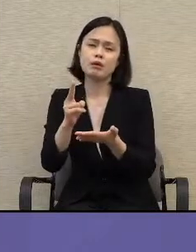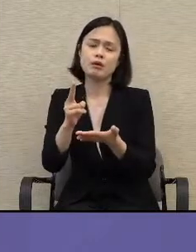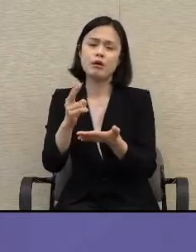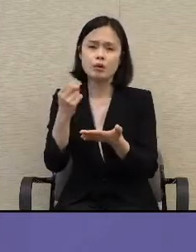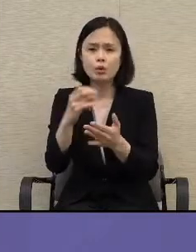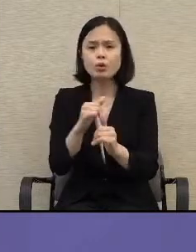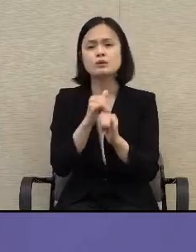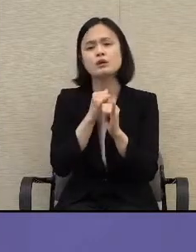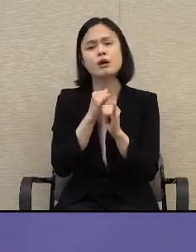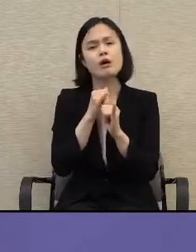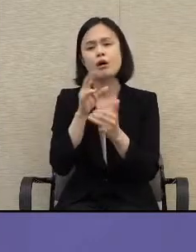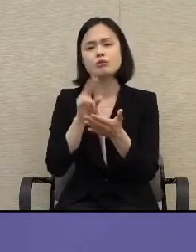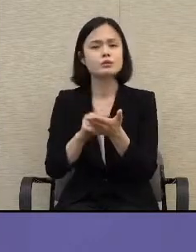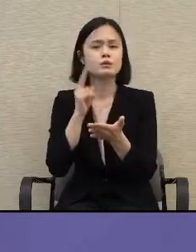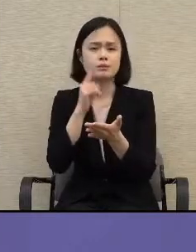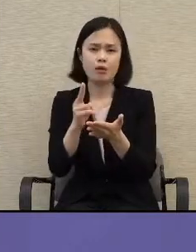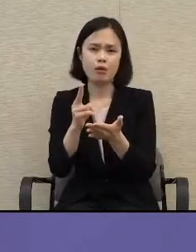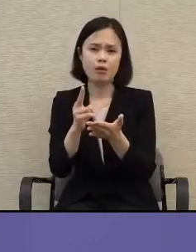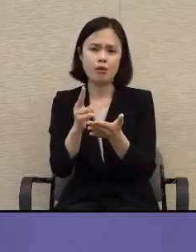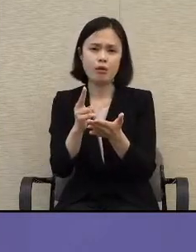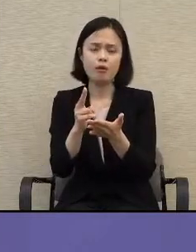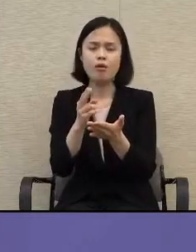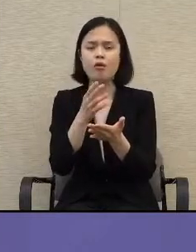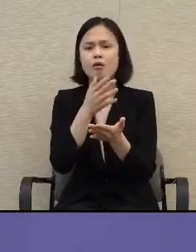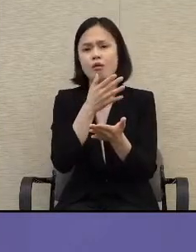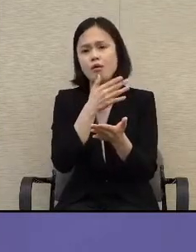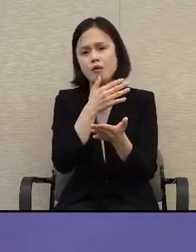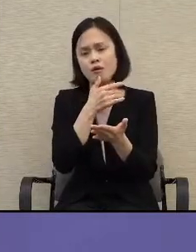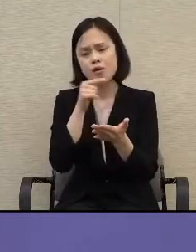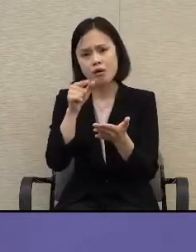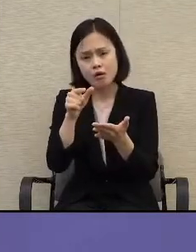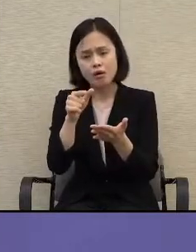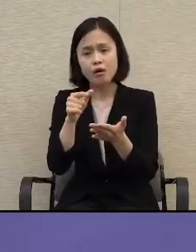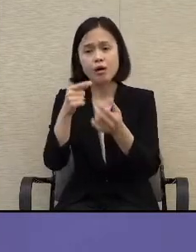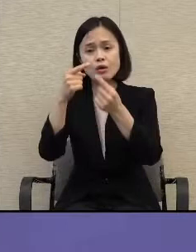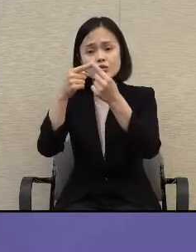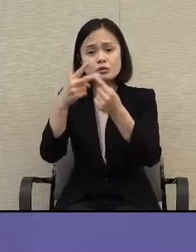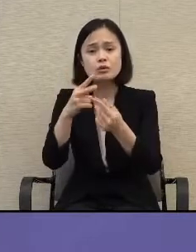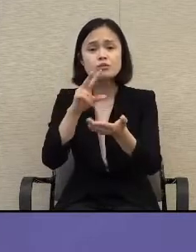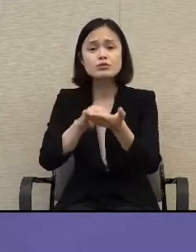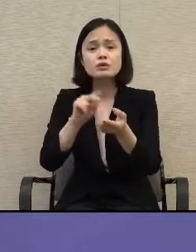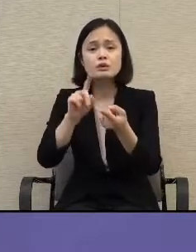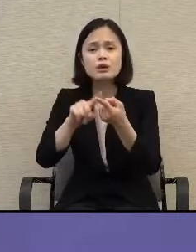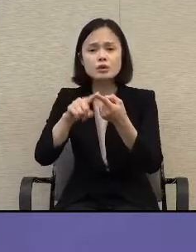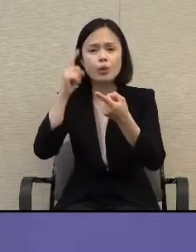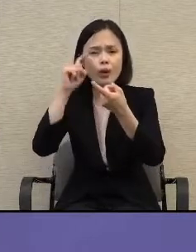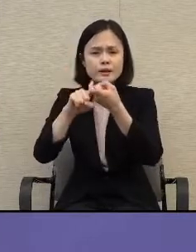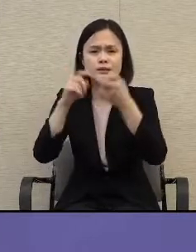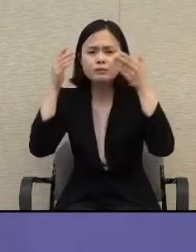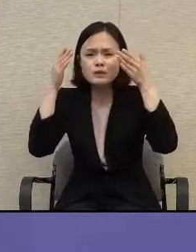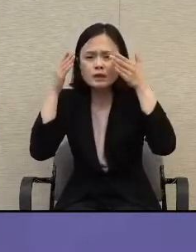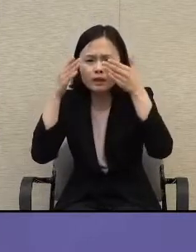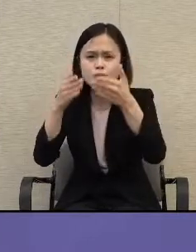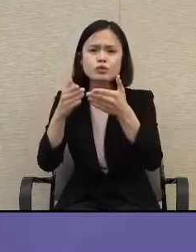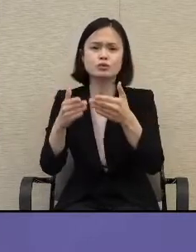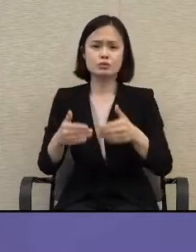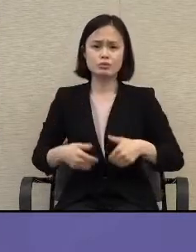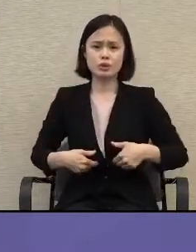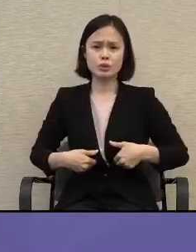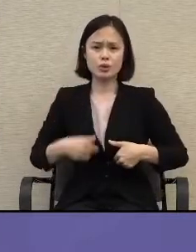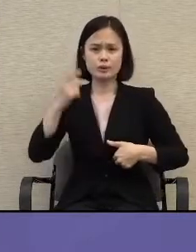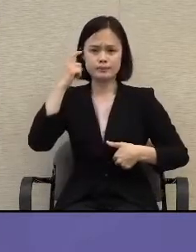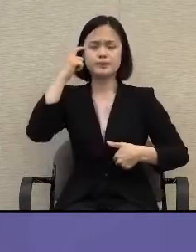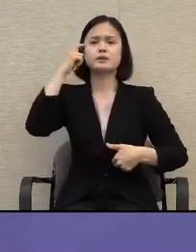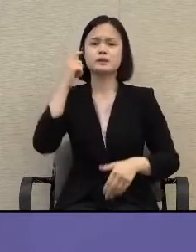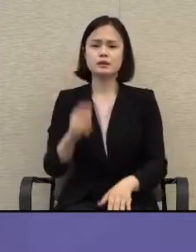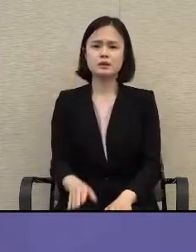더 포괄적이고 집중적인 관심들이 이제 필요하다라는 거를 그때 이제 좀볼수 있었고요. 또 하나, 이제